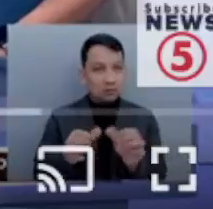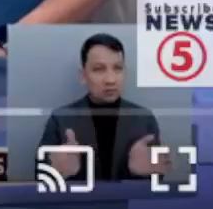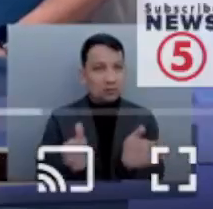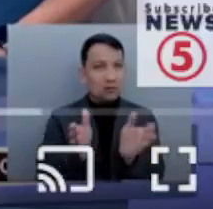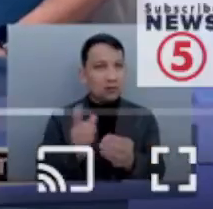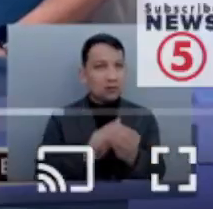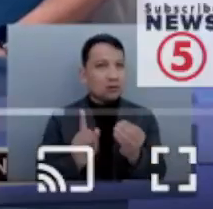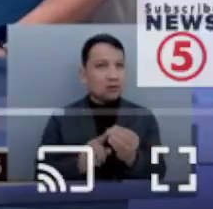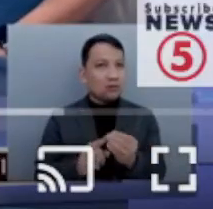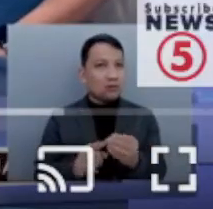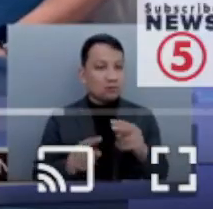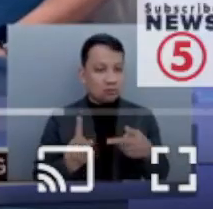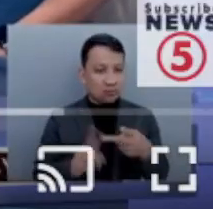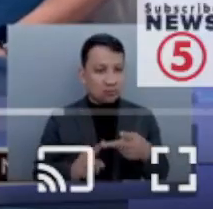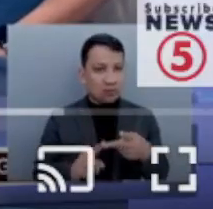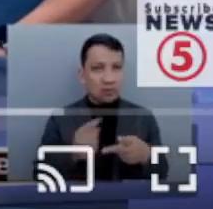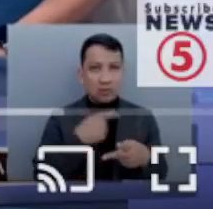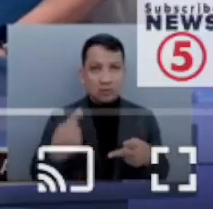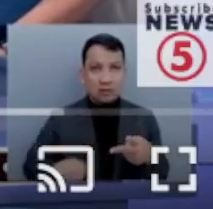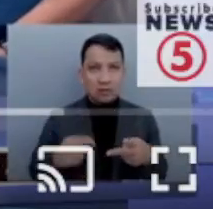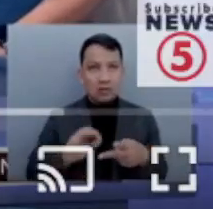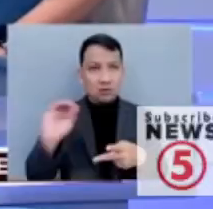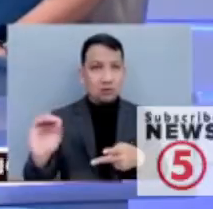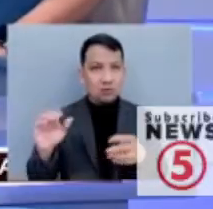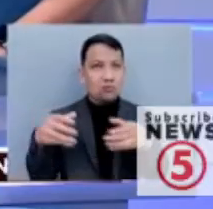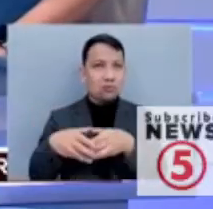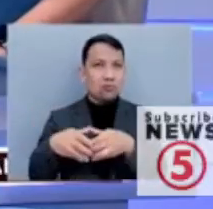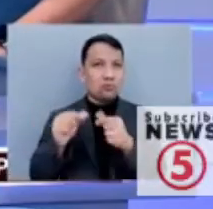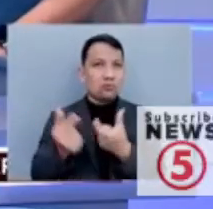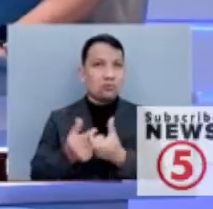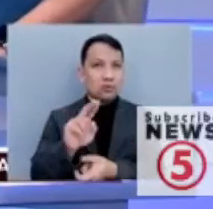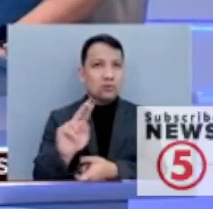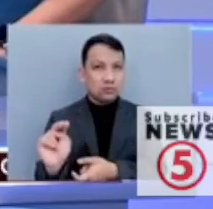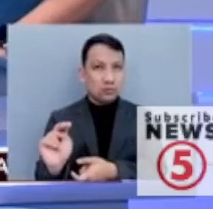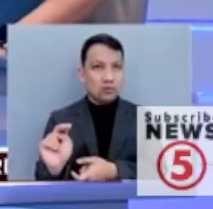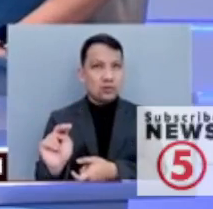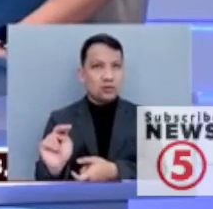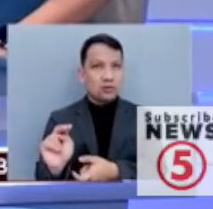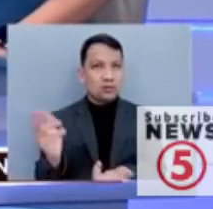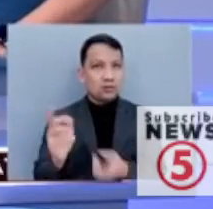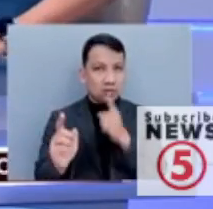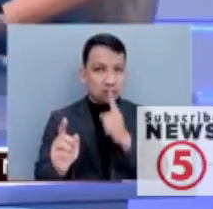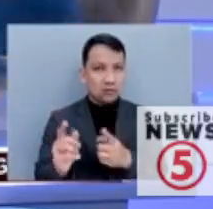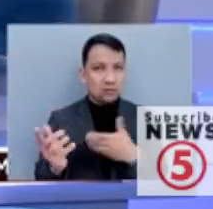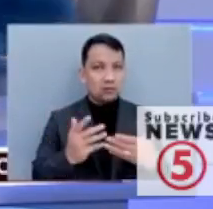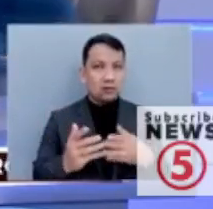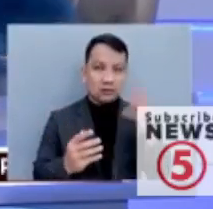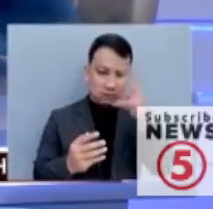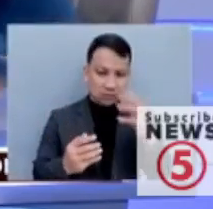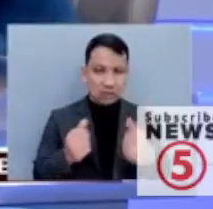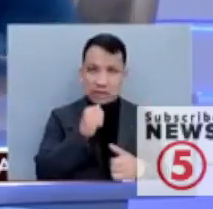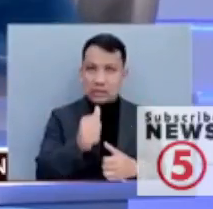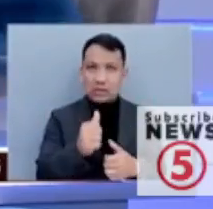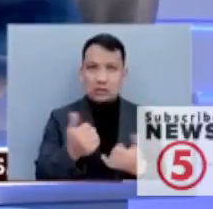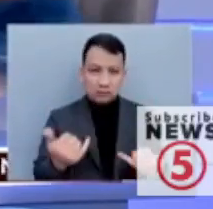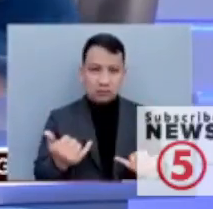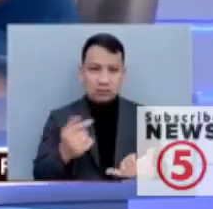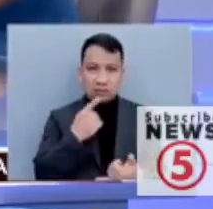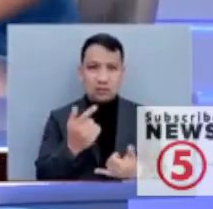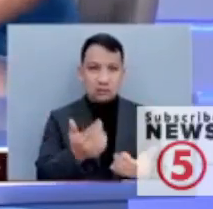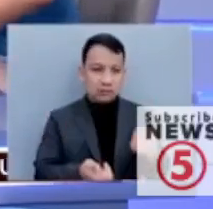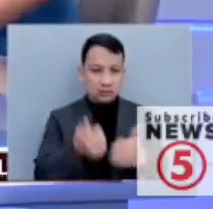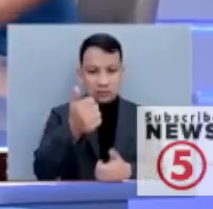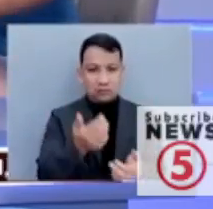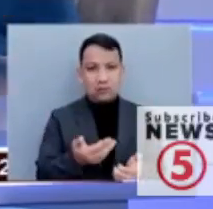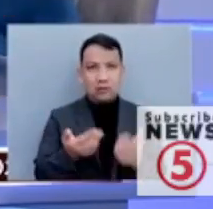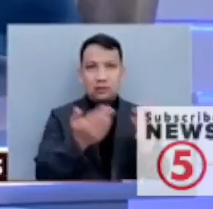And point number two is China has its own group in the UN. Totoo. Kaya yun din yung, kaya hindi pa siya, until now, Bok, hindi mapasayang